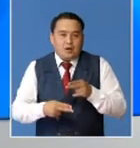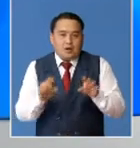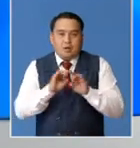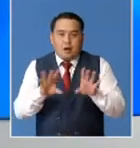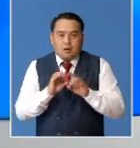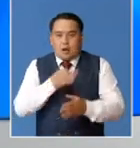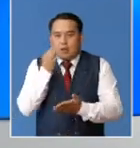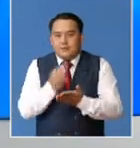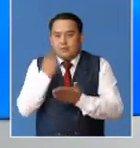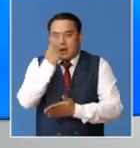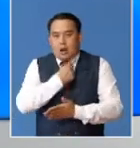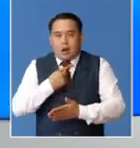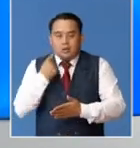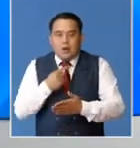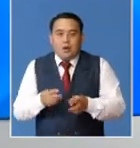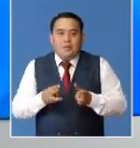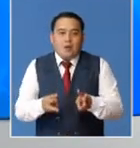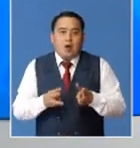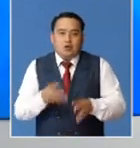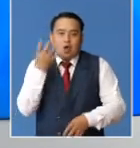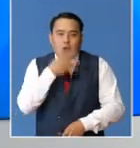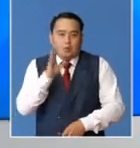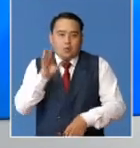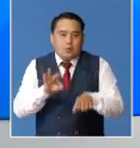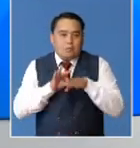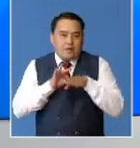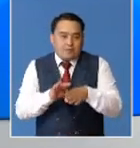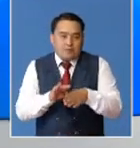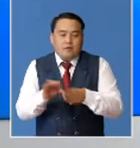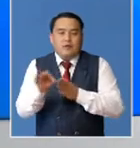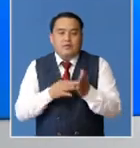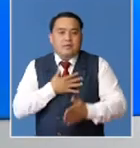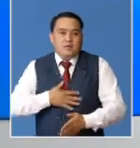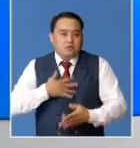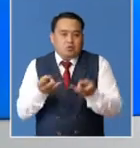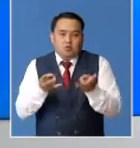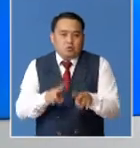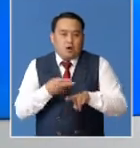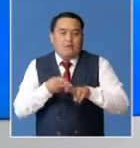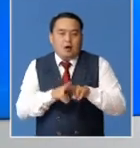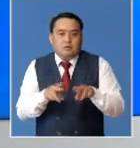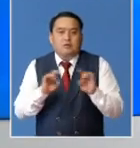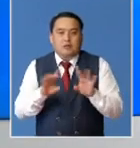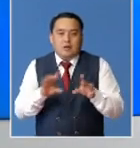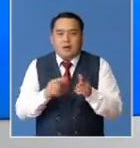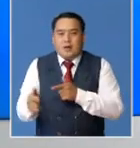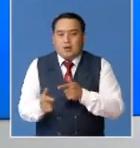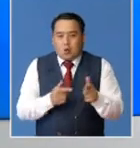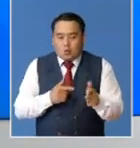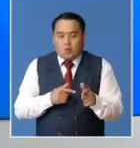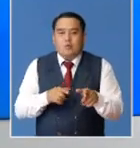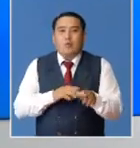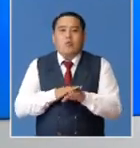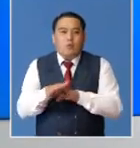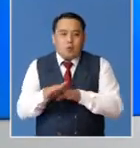говорят ответственные лица, подача тепла будет проведена в срок, и волноваться гражданам не стоит. Так ли это? И как идет